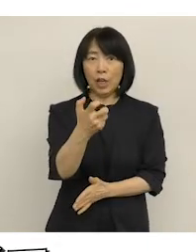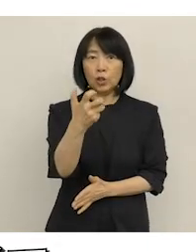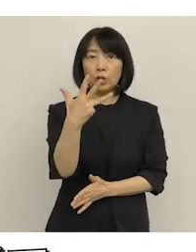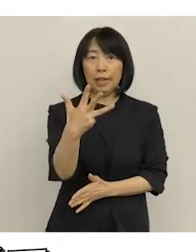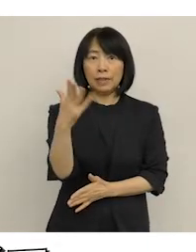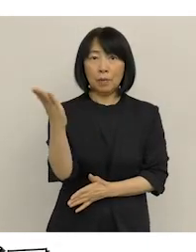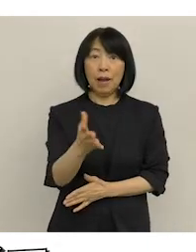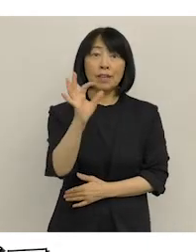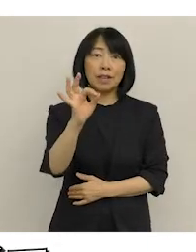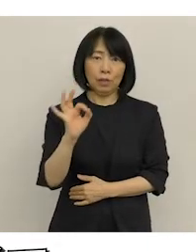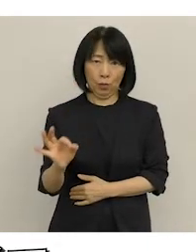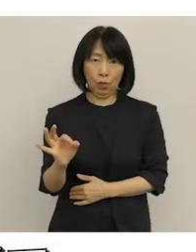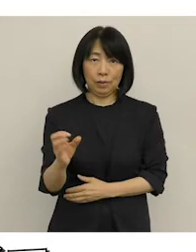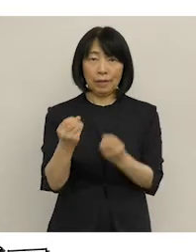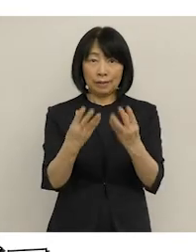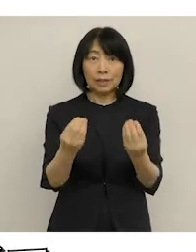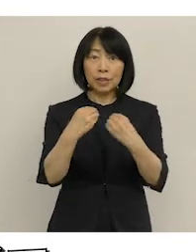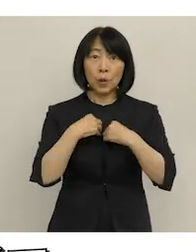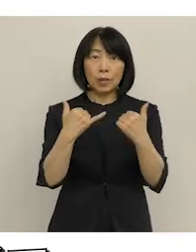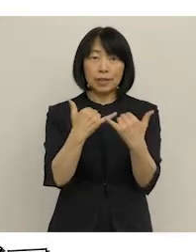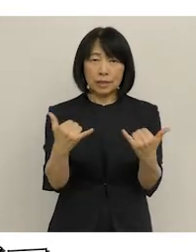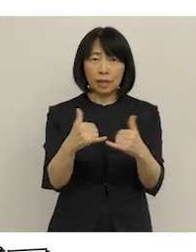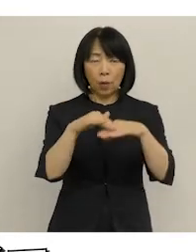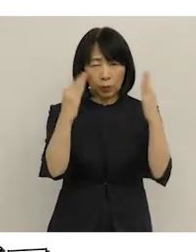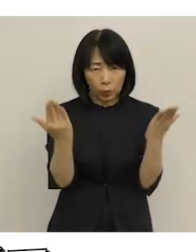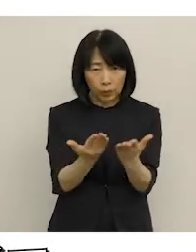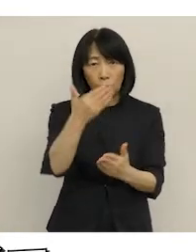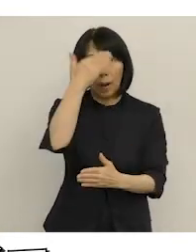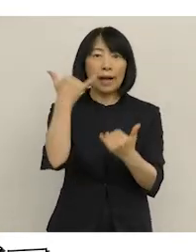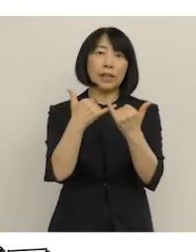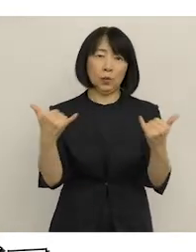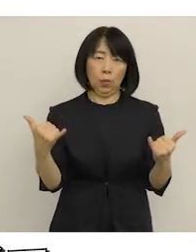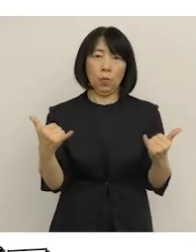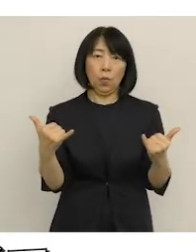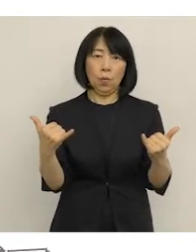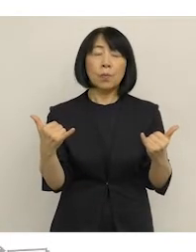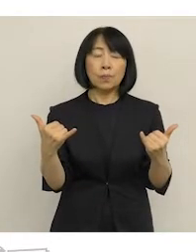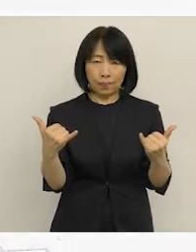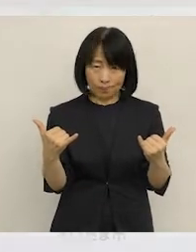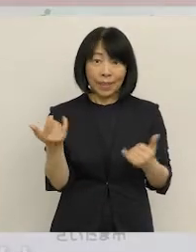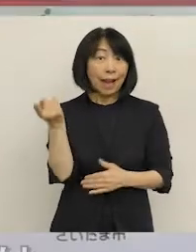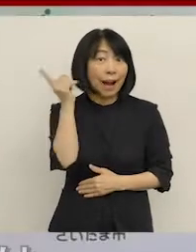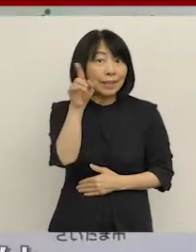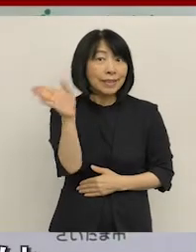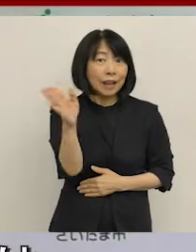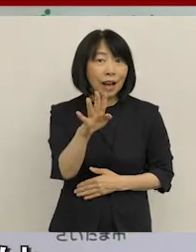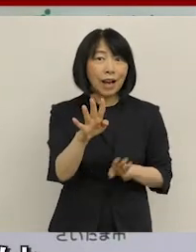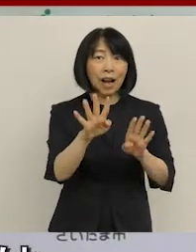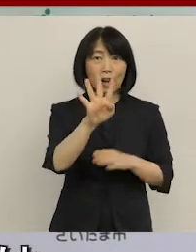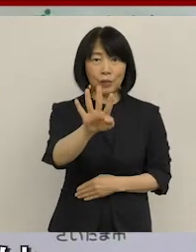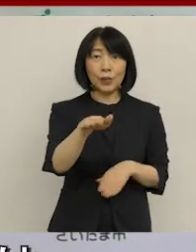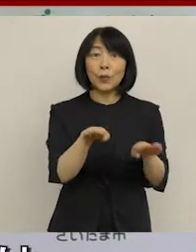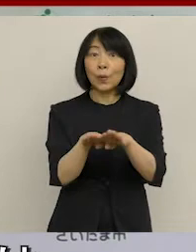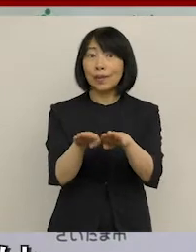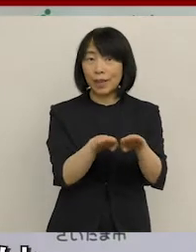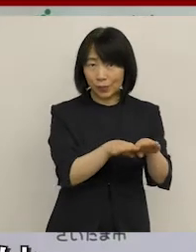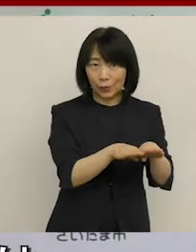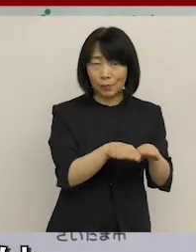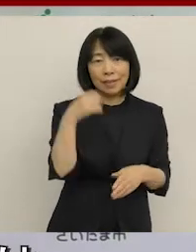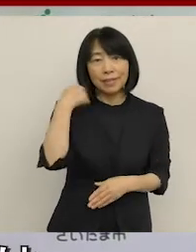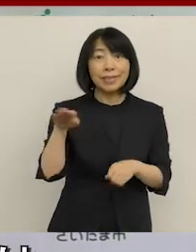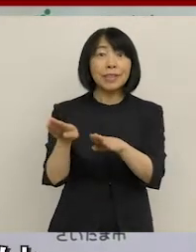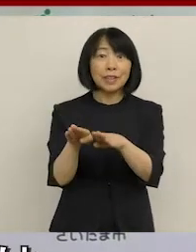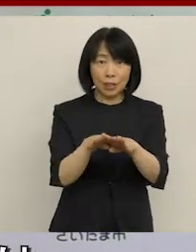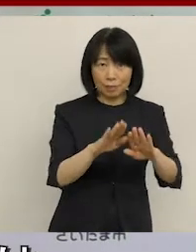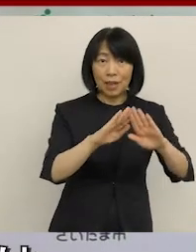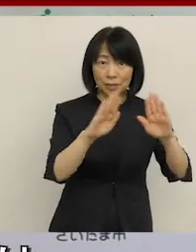約 78% で新規陽性者の大半を占めています。明日からの4連休や